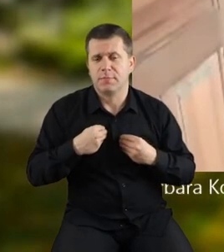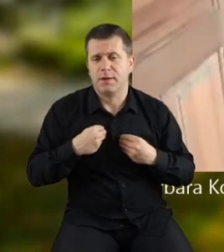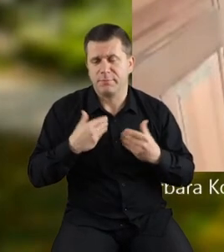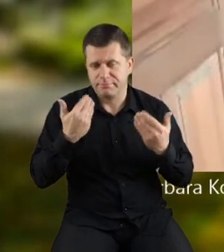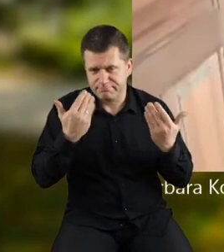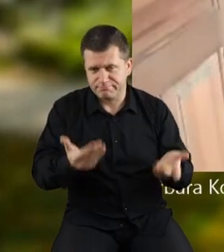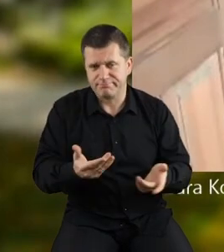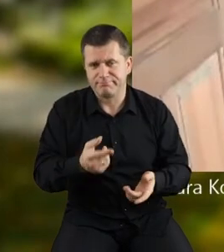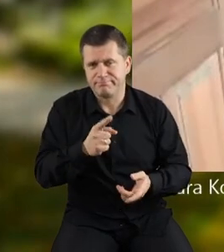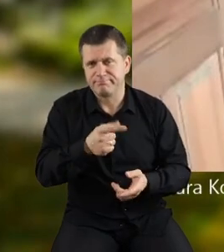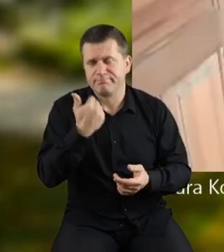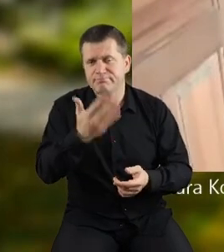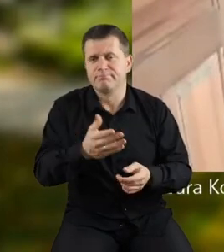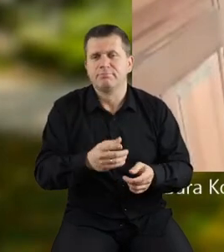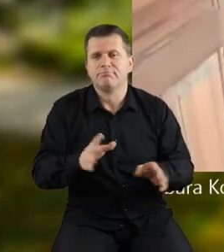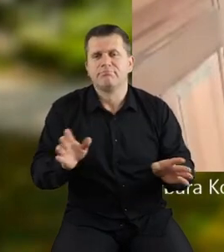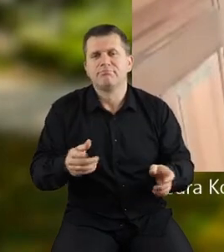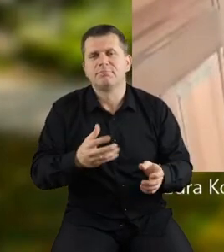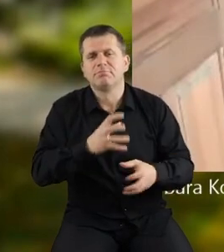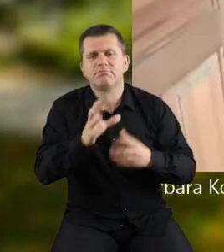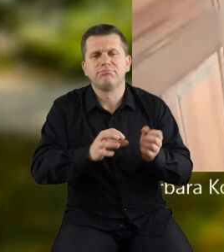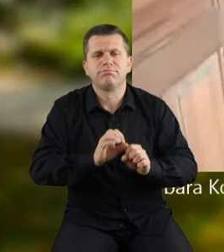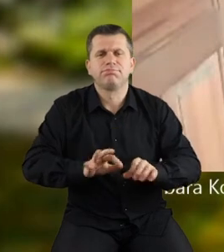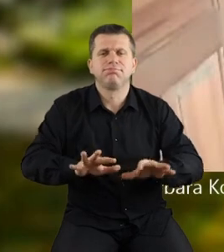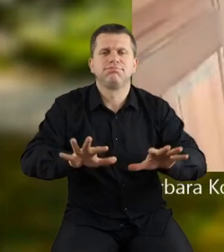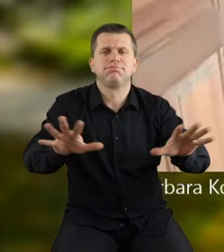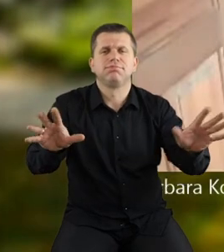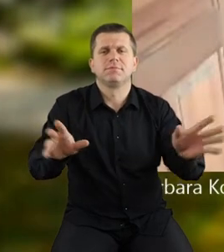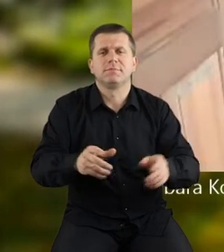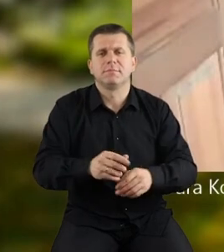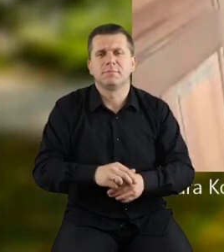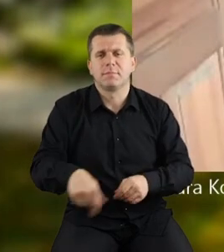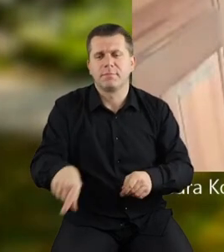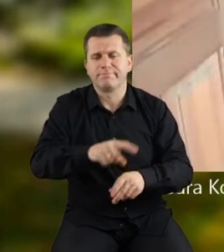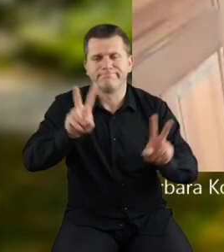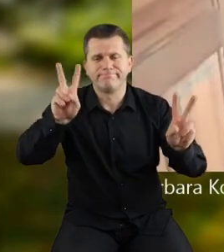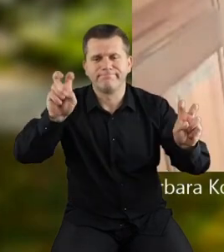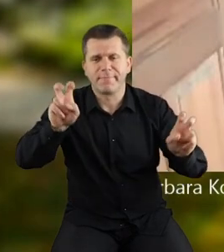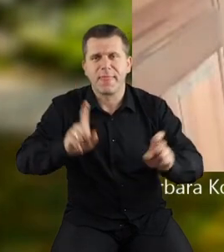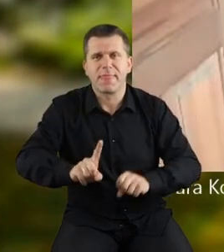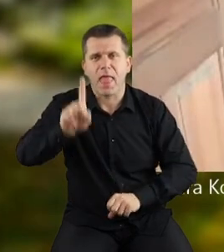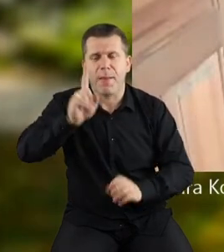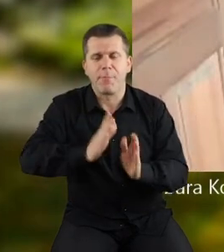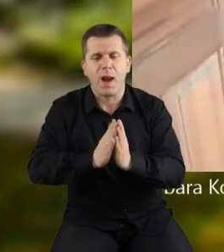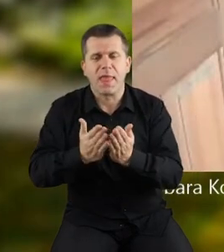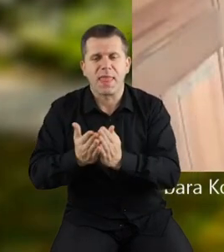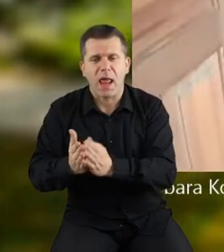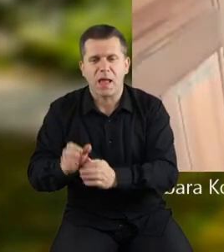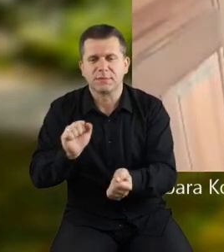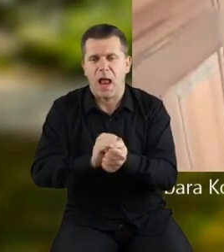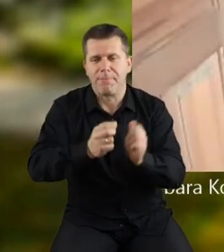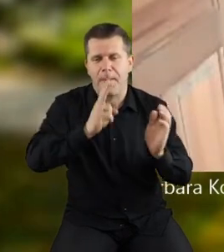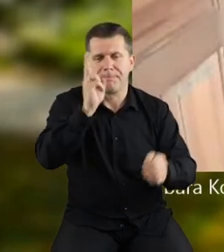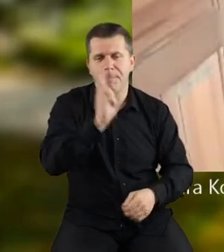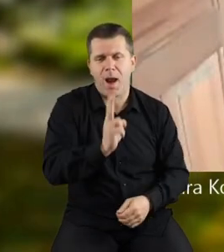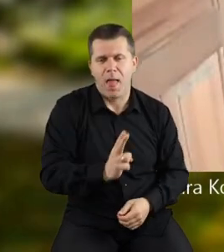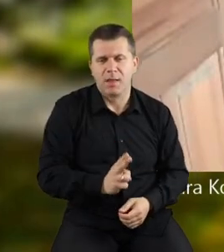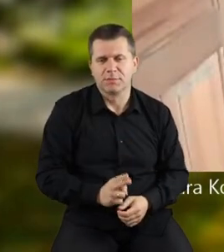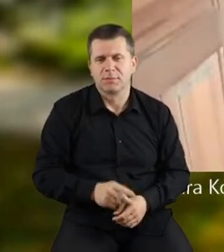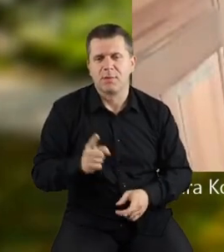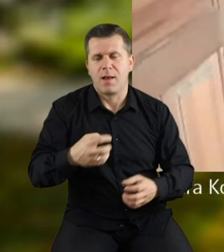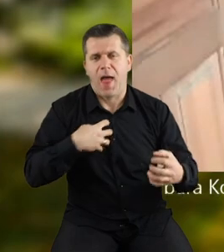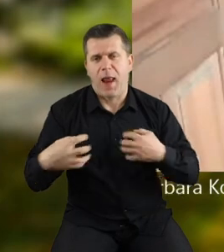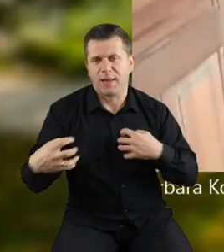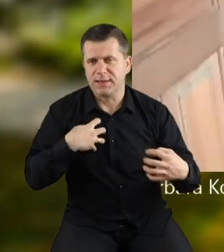prezencie skrzydła i dolatuje nimi do nieba, to literackiego, to